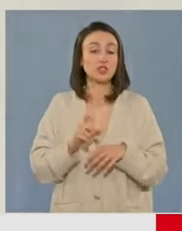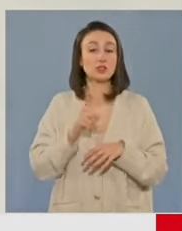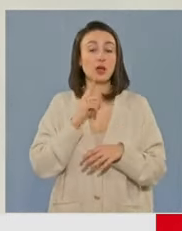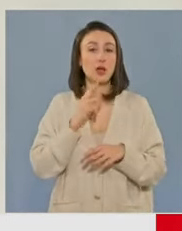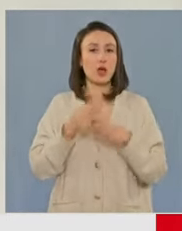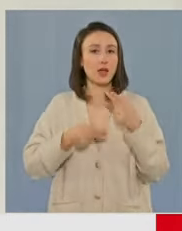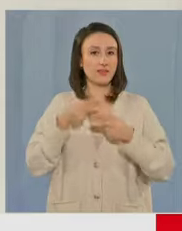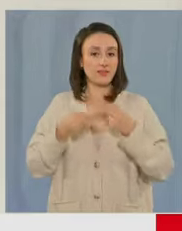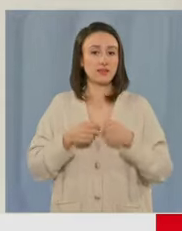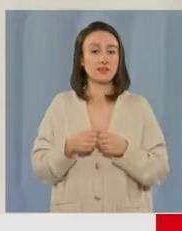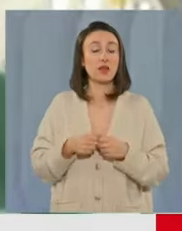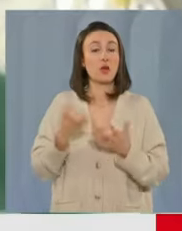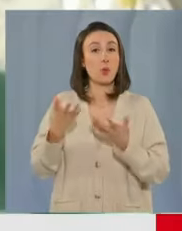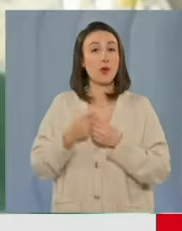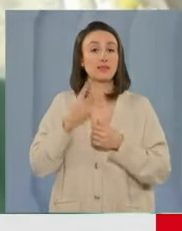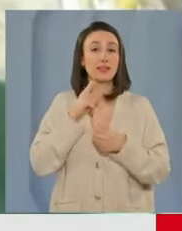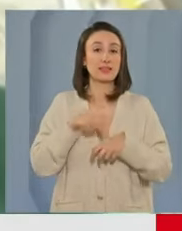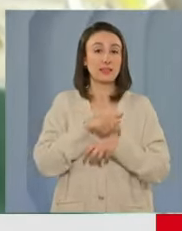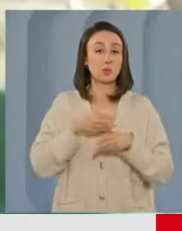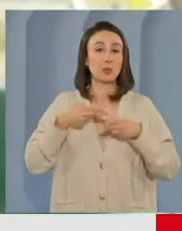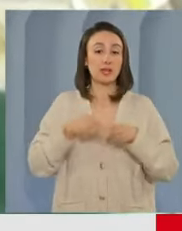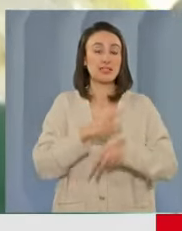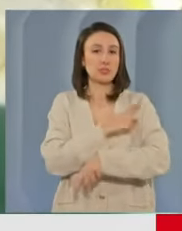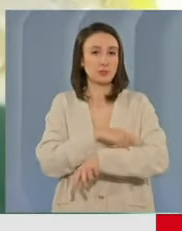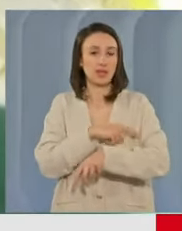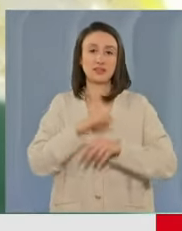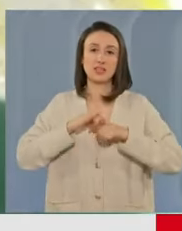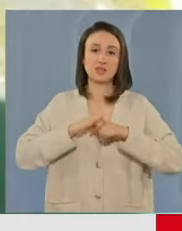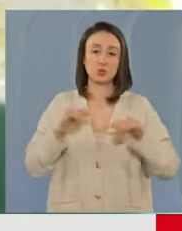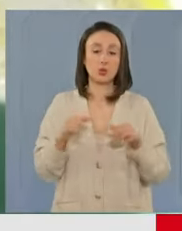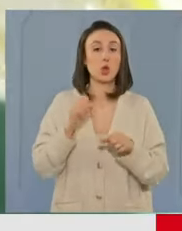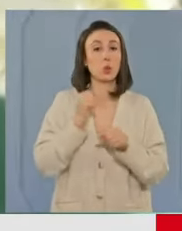infecții nosocomiale contactate în timpul internării în spital